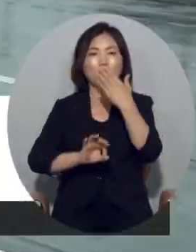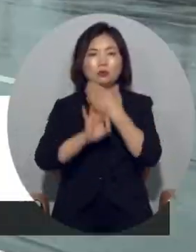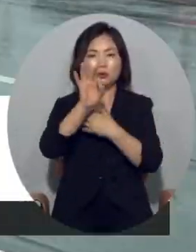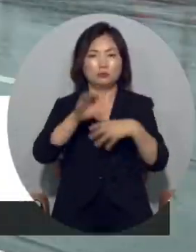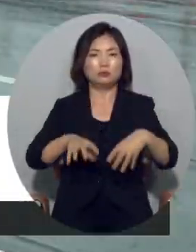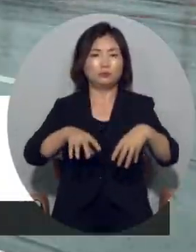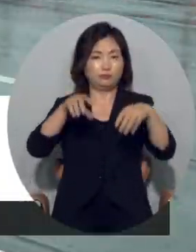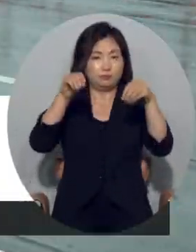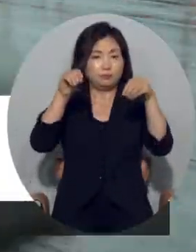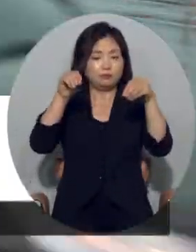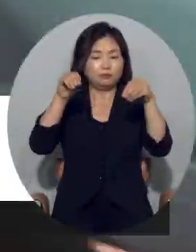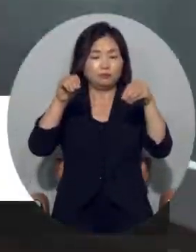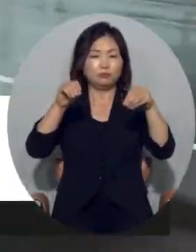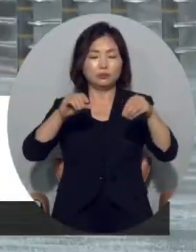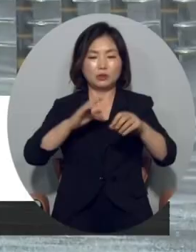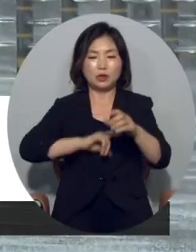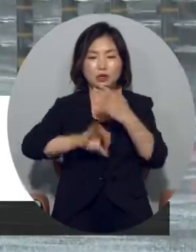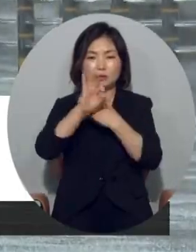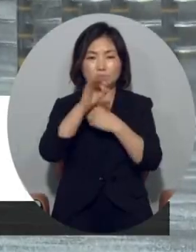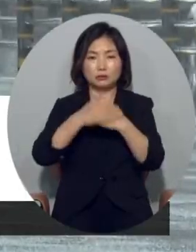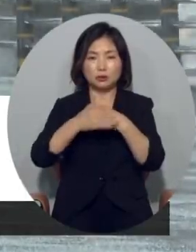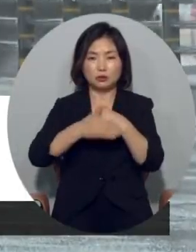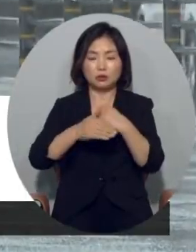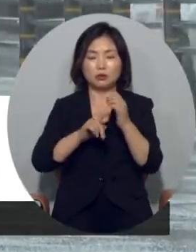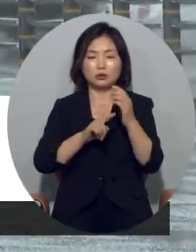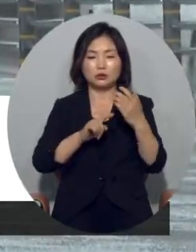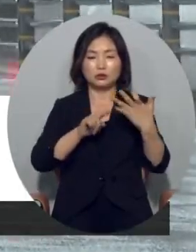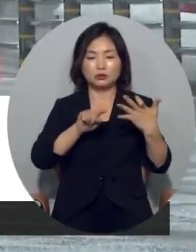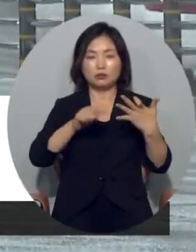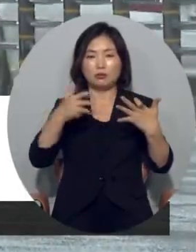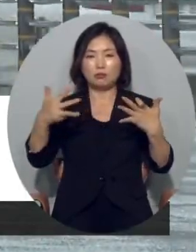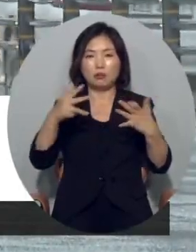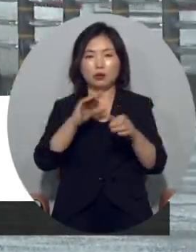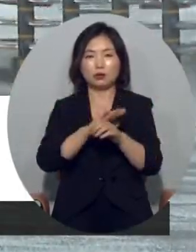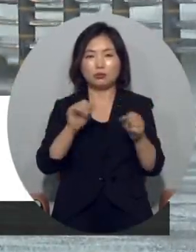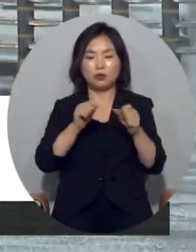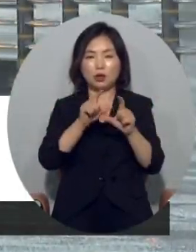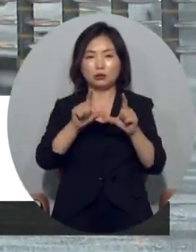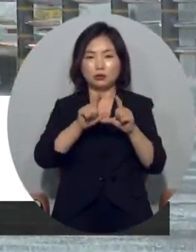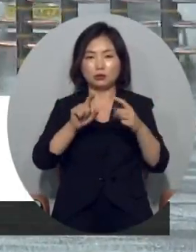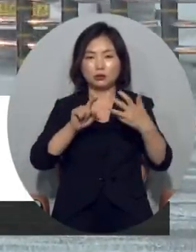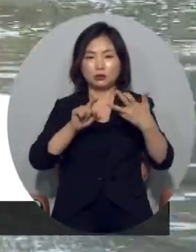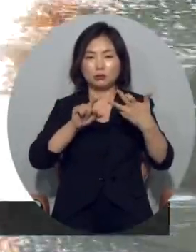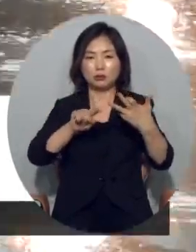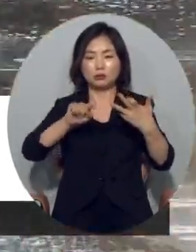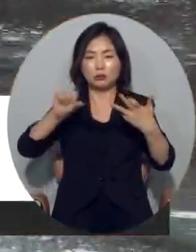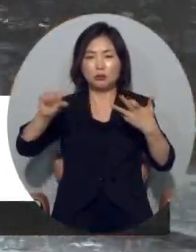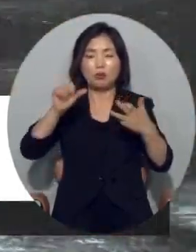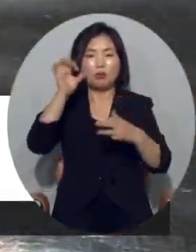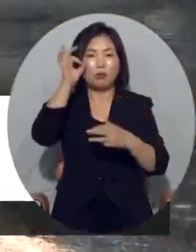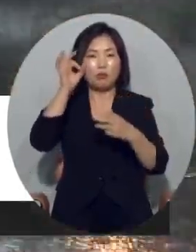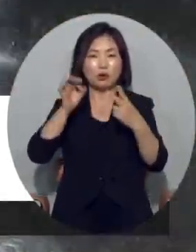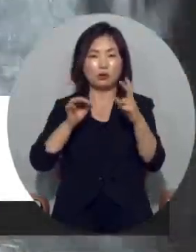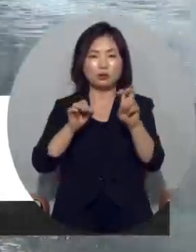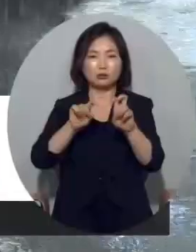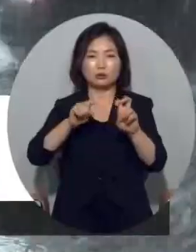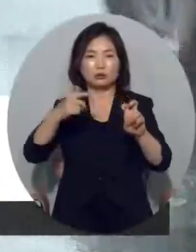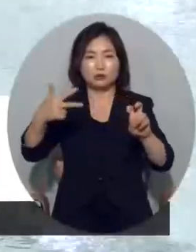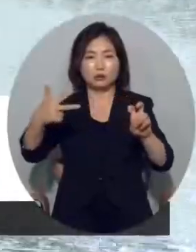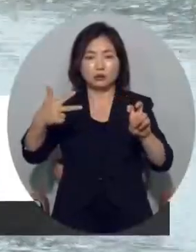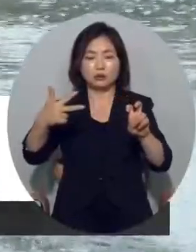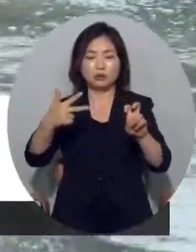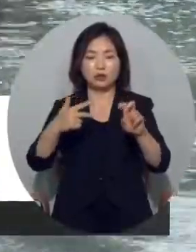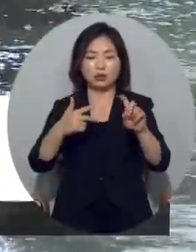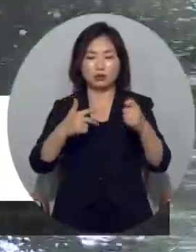그치겠습니다 대구의 아침 최저기온은 19.8 도 경북은 안동 18.5 도 포항 20.7 도 된